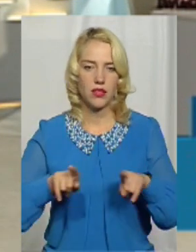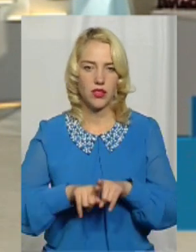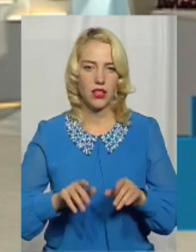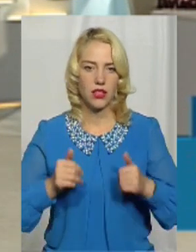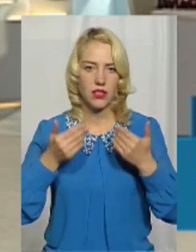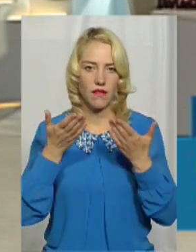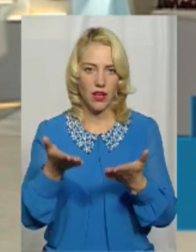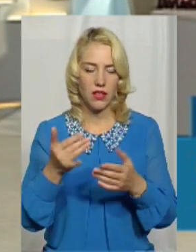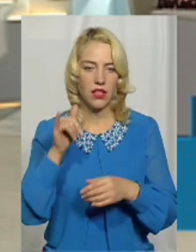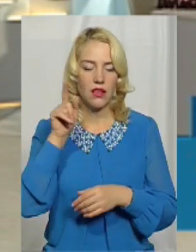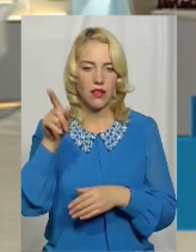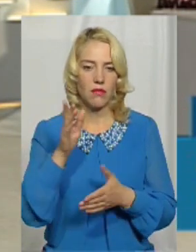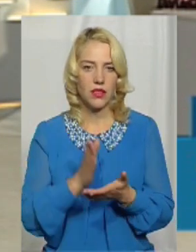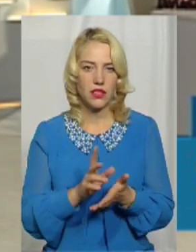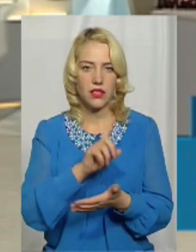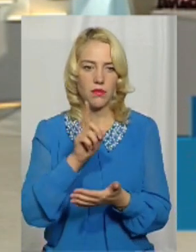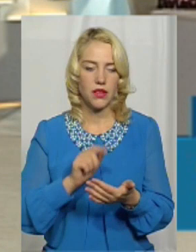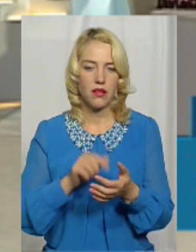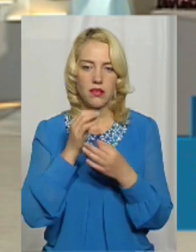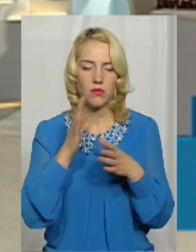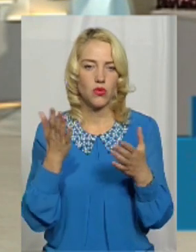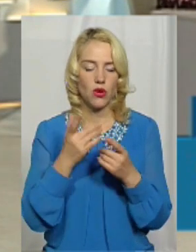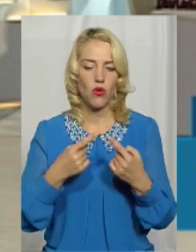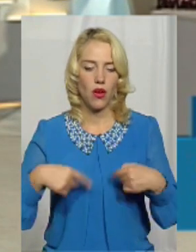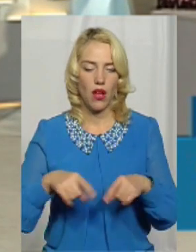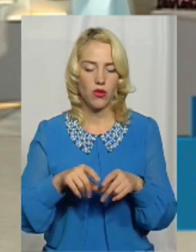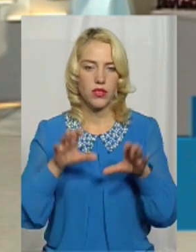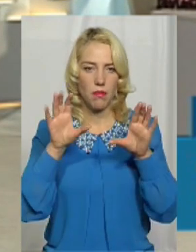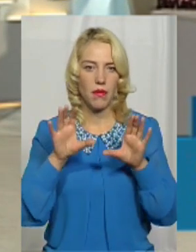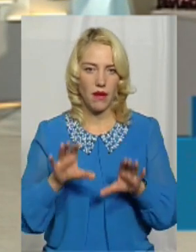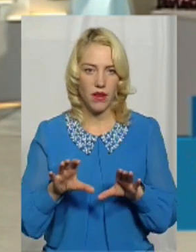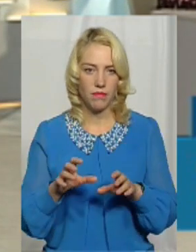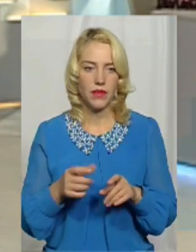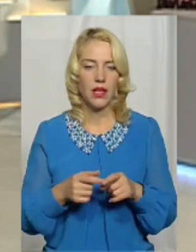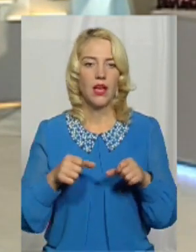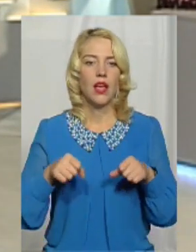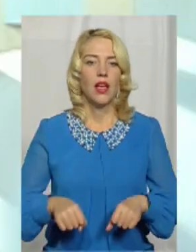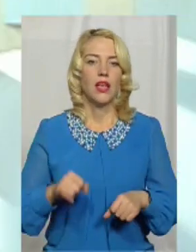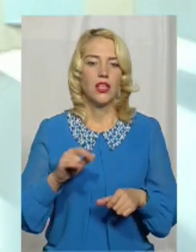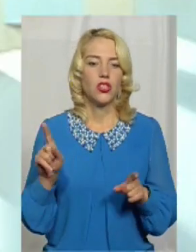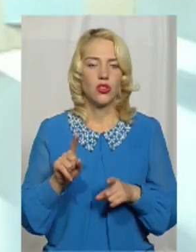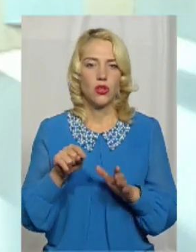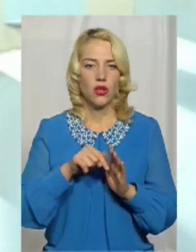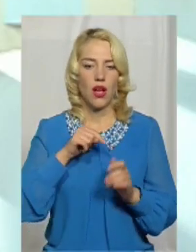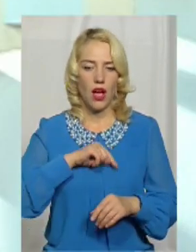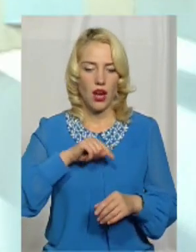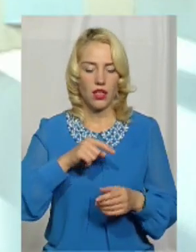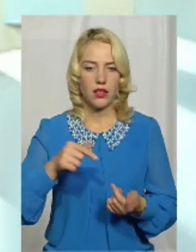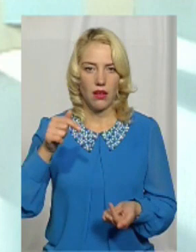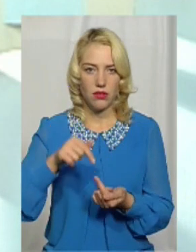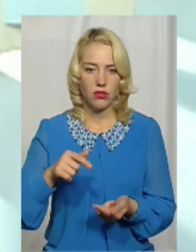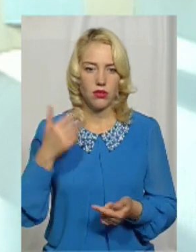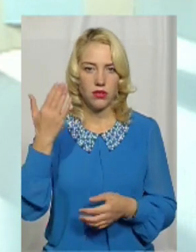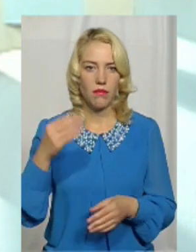звернень. Там є питання з будь-якої галузі права. І що характерно, там